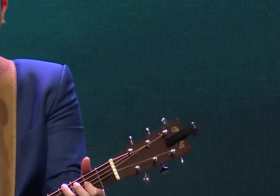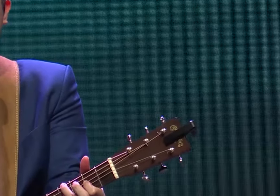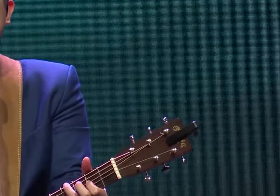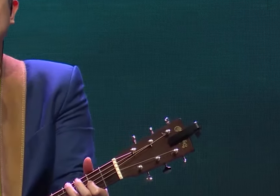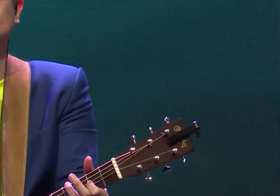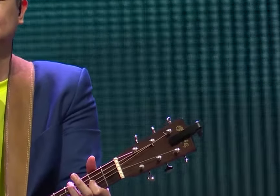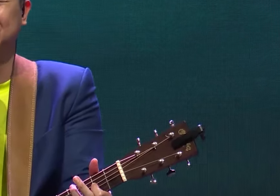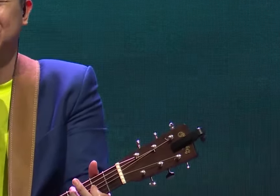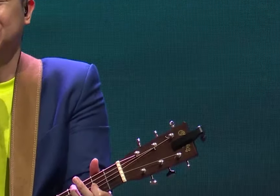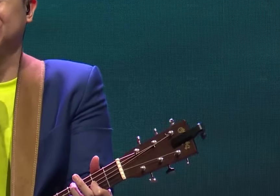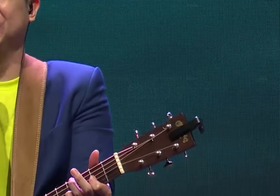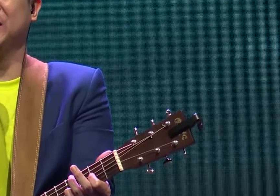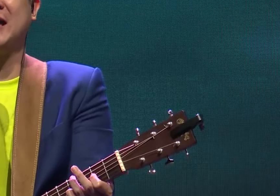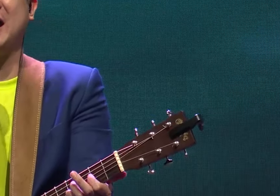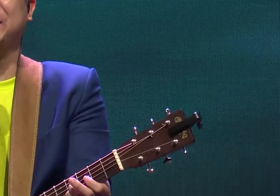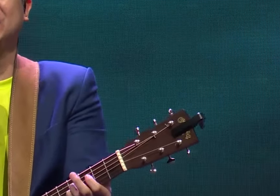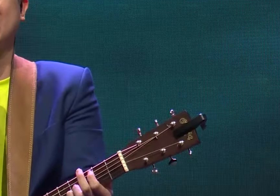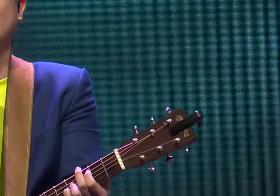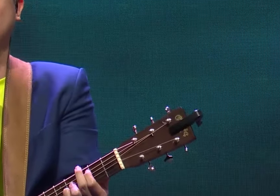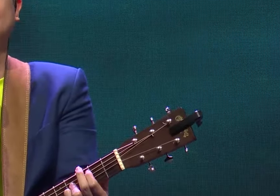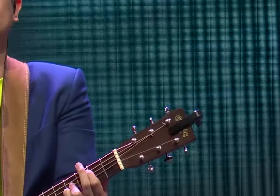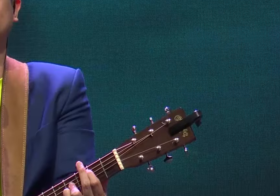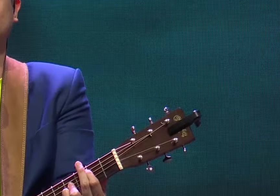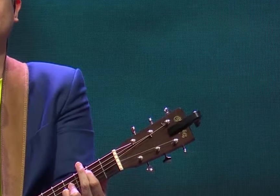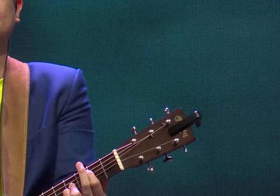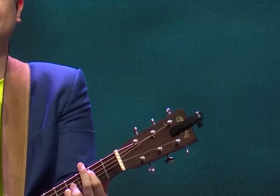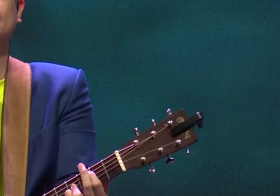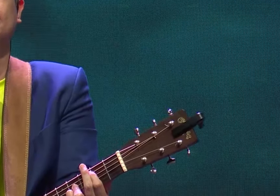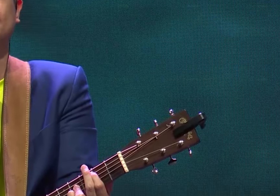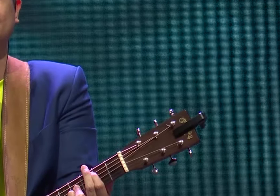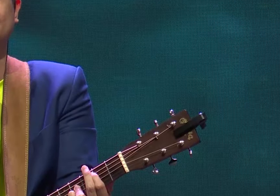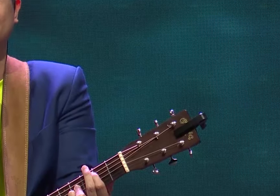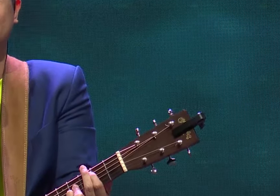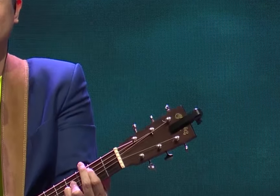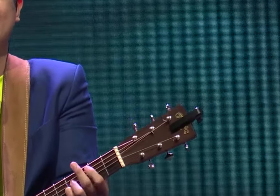Kami tak mampu untuk jauh darimu.